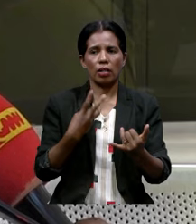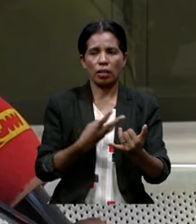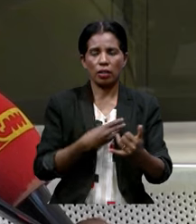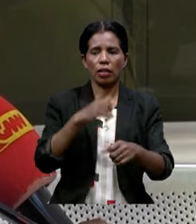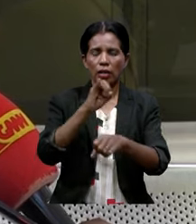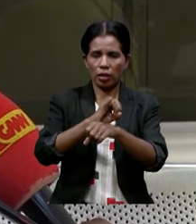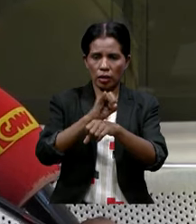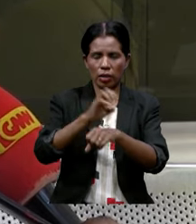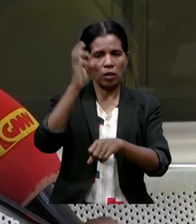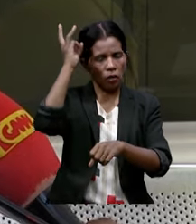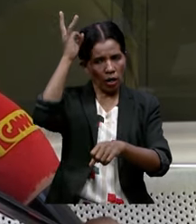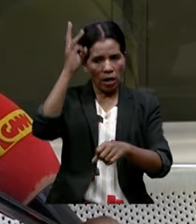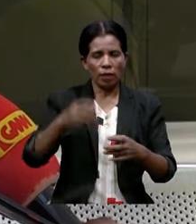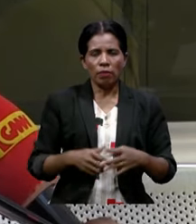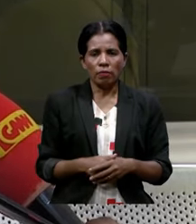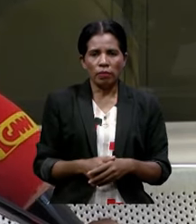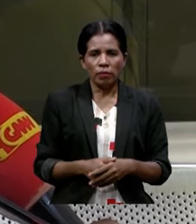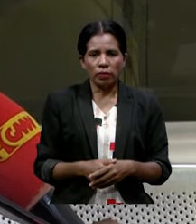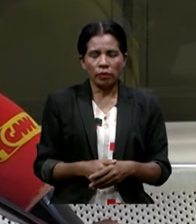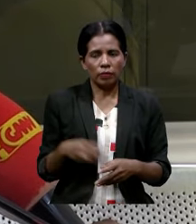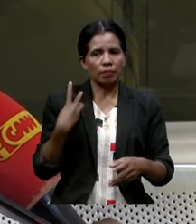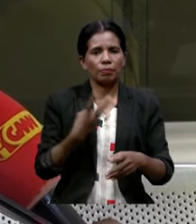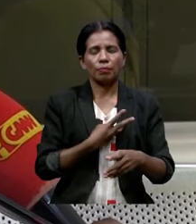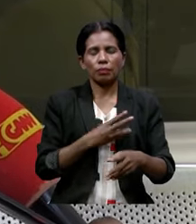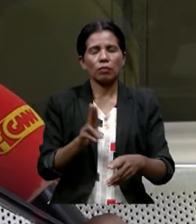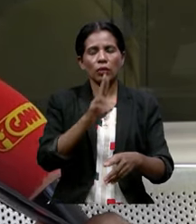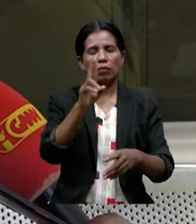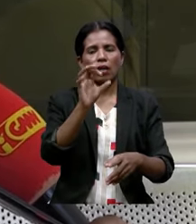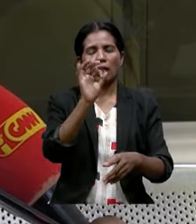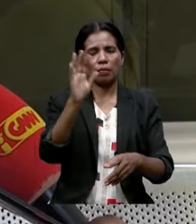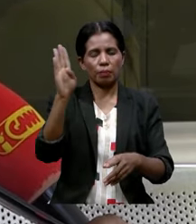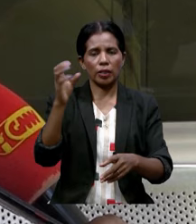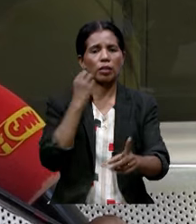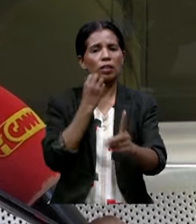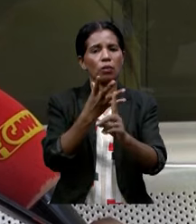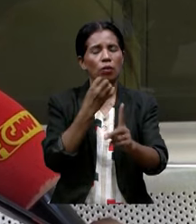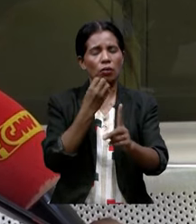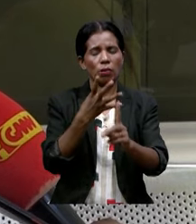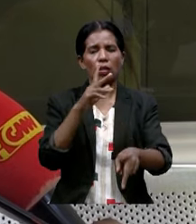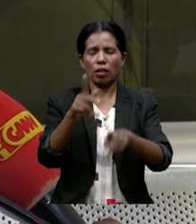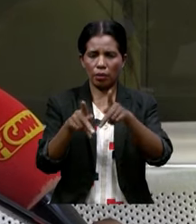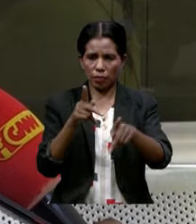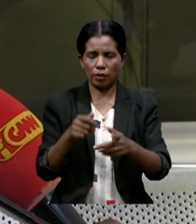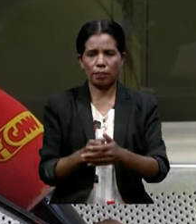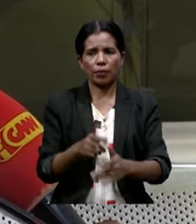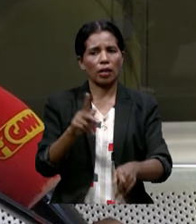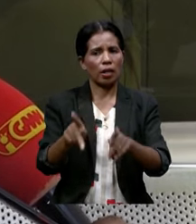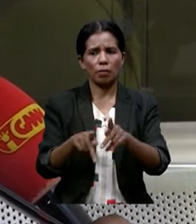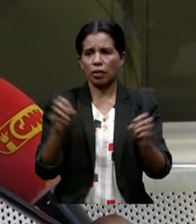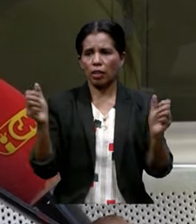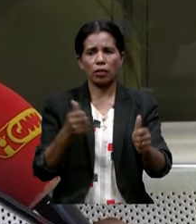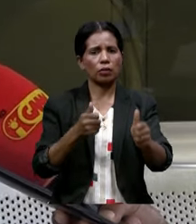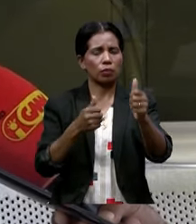igreja preocupa às vezes ita usa media social tolok ema. Tolok ema quando ema ne la halu tuiri